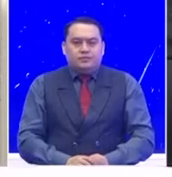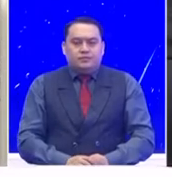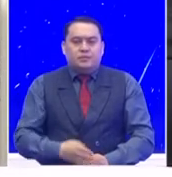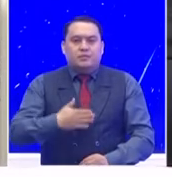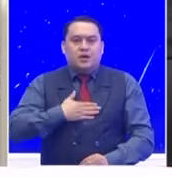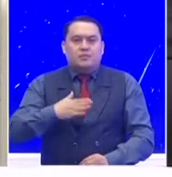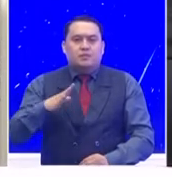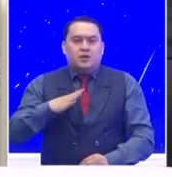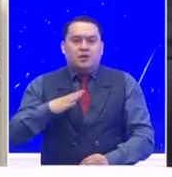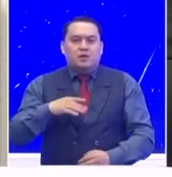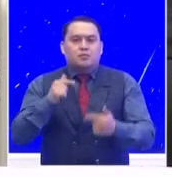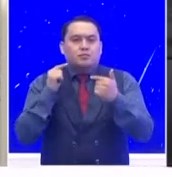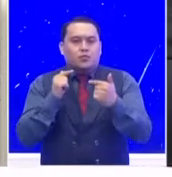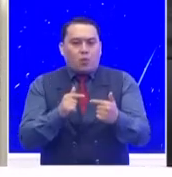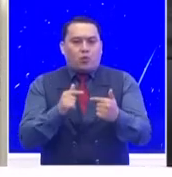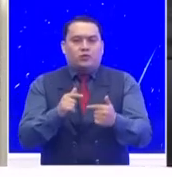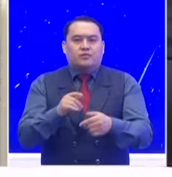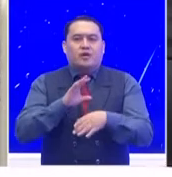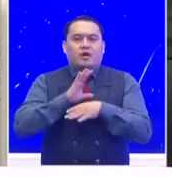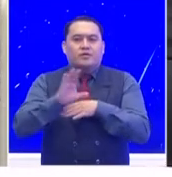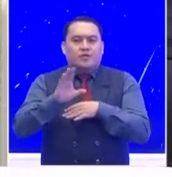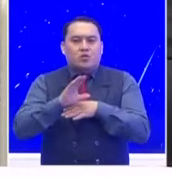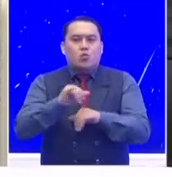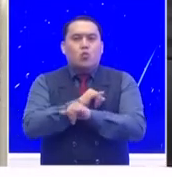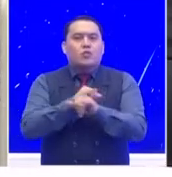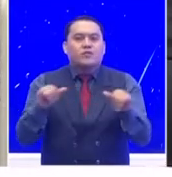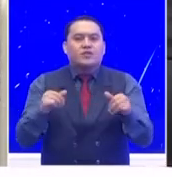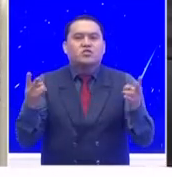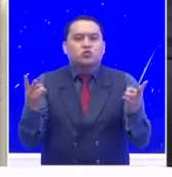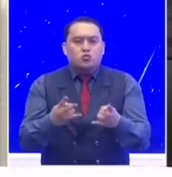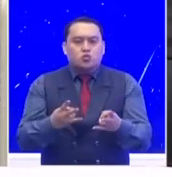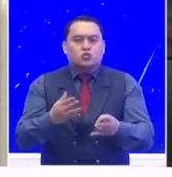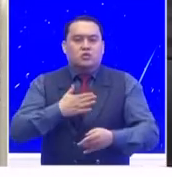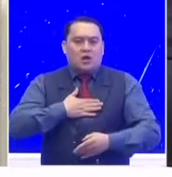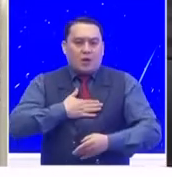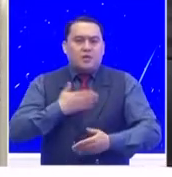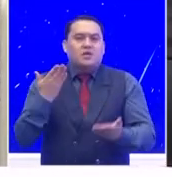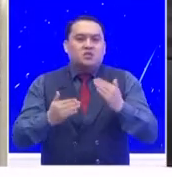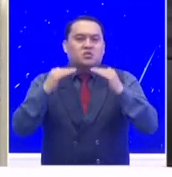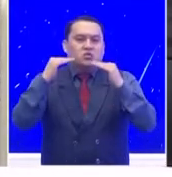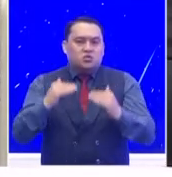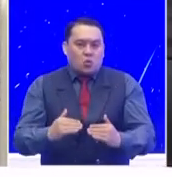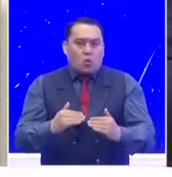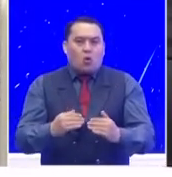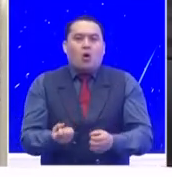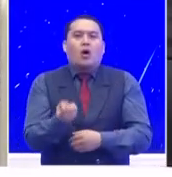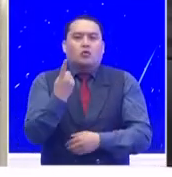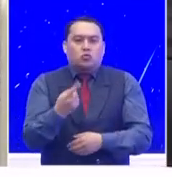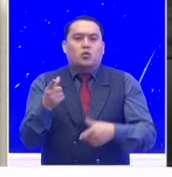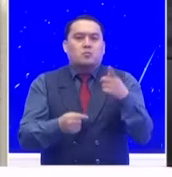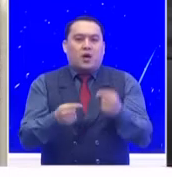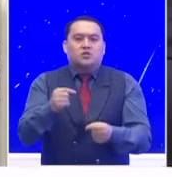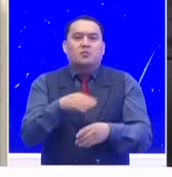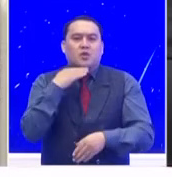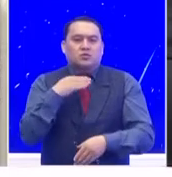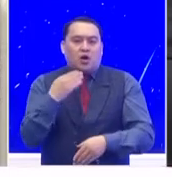Мы были против вывоза маточного поголовья. Они нужны для увеличения численности скота. Если будем снижать получение приплода, откуда будем брать молоко и мясо?